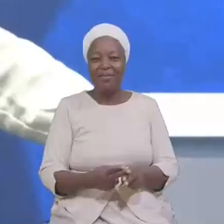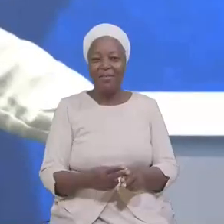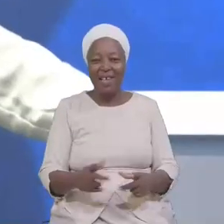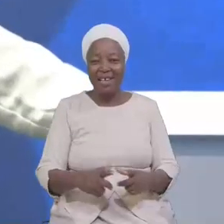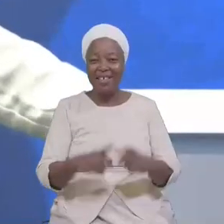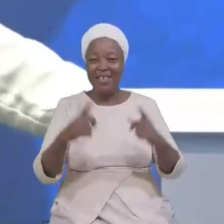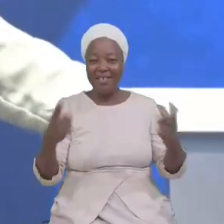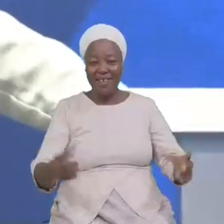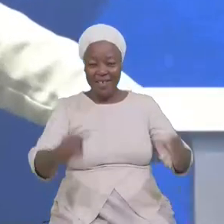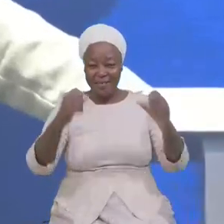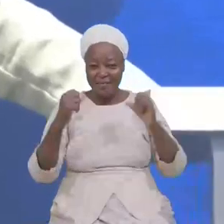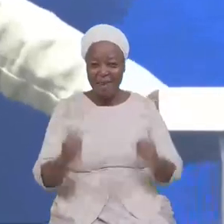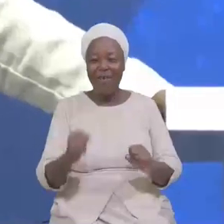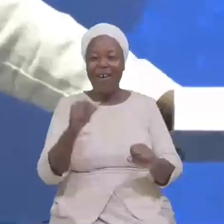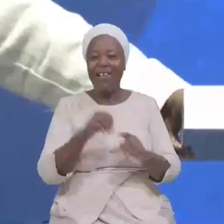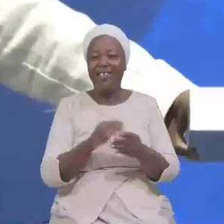grande puissance,